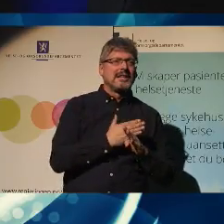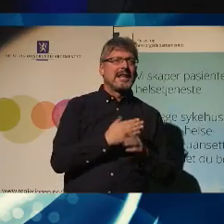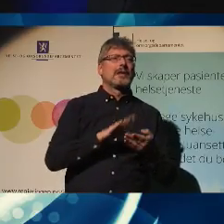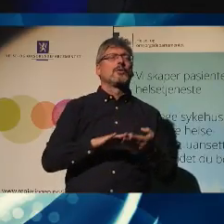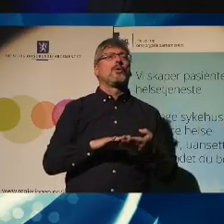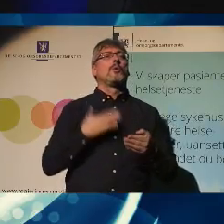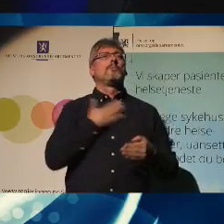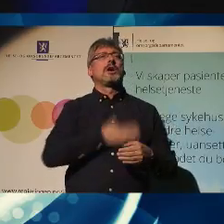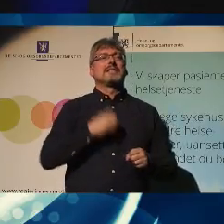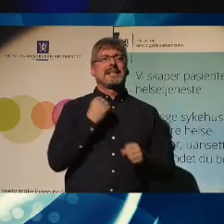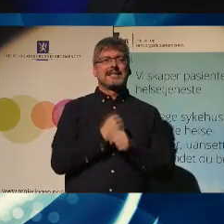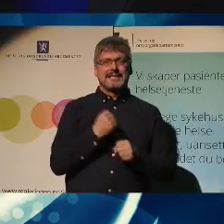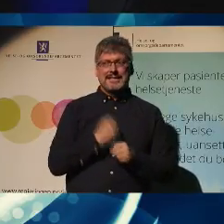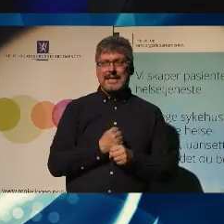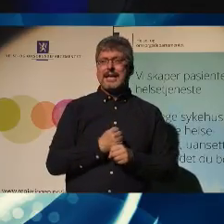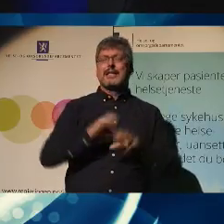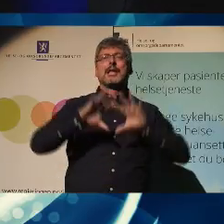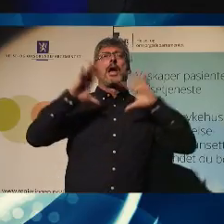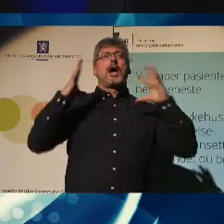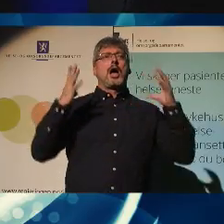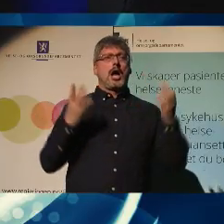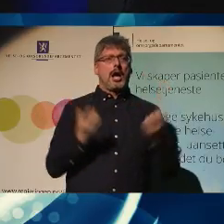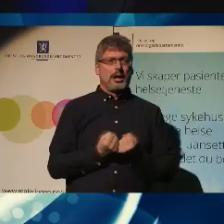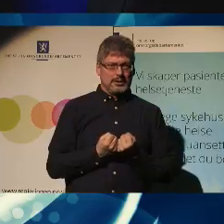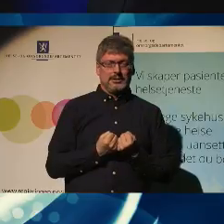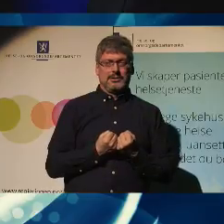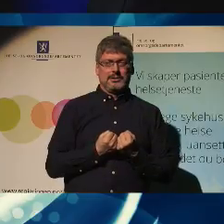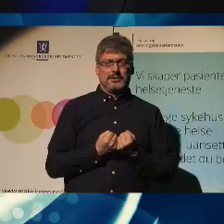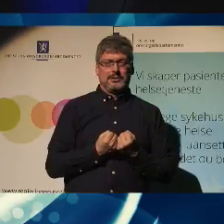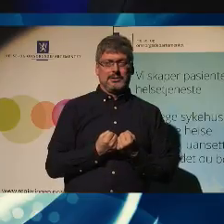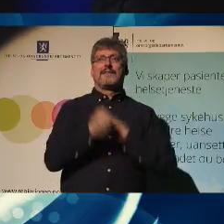pasientsikkerhet i alt det som vi gjør.